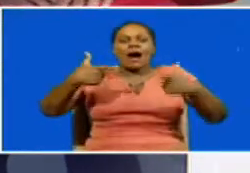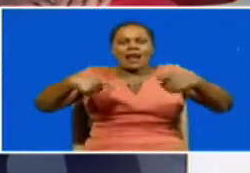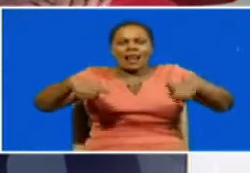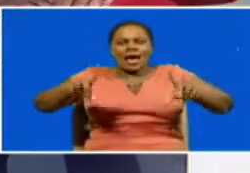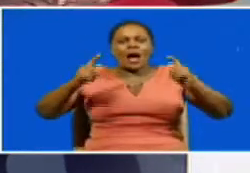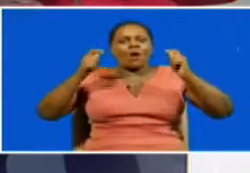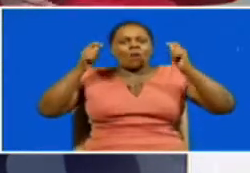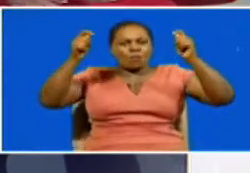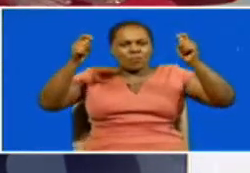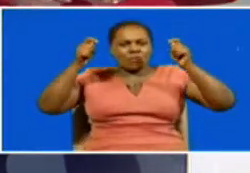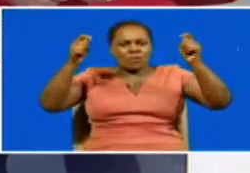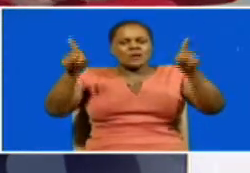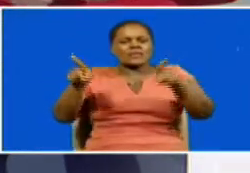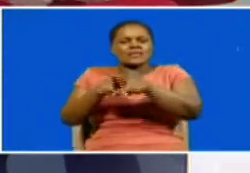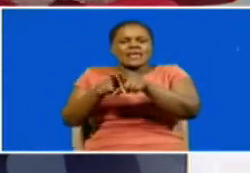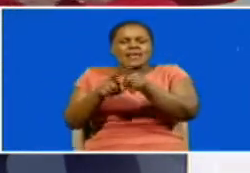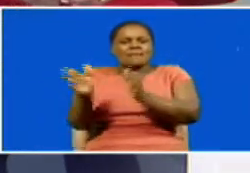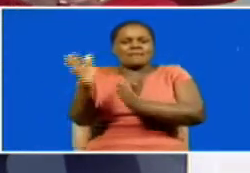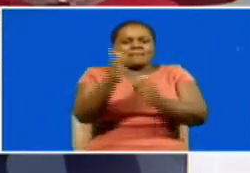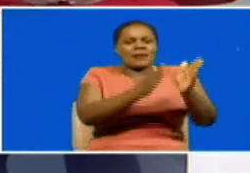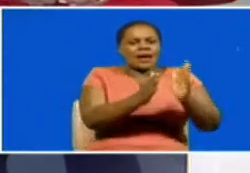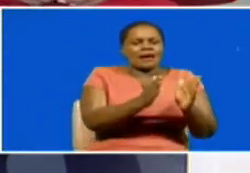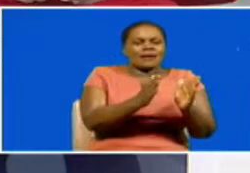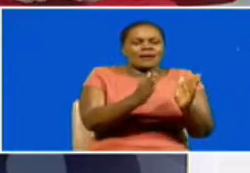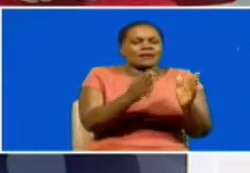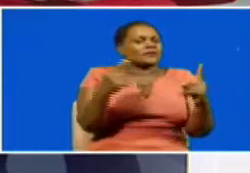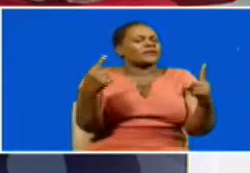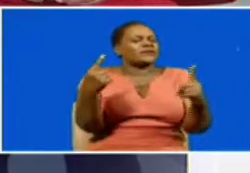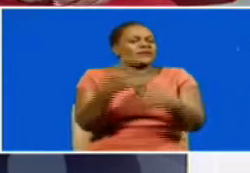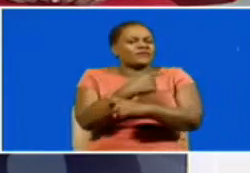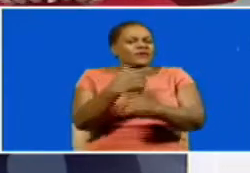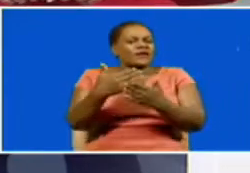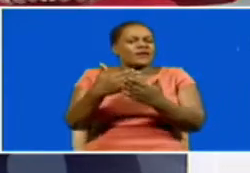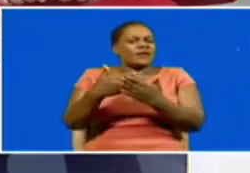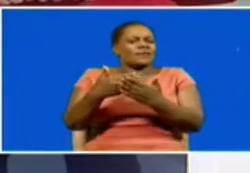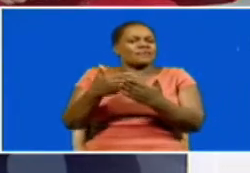maandamano yaendelee kama ilivyokuwa imeratibiwa kinyume na taarifa aliyotoa.